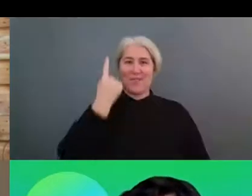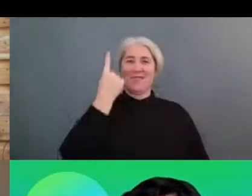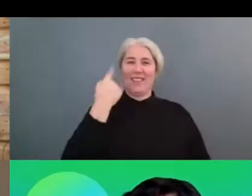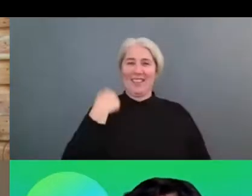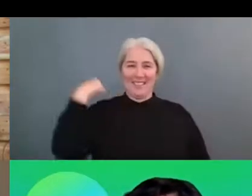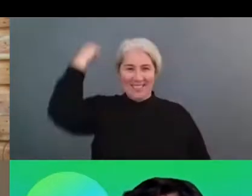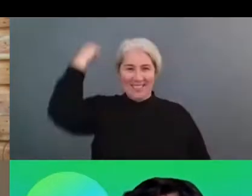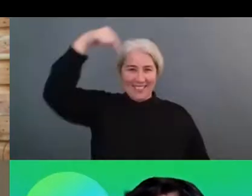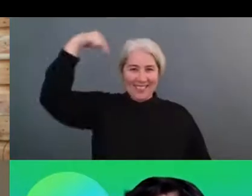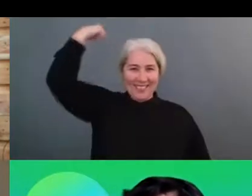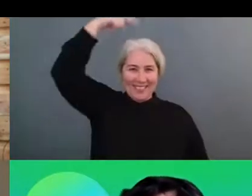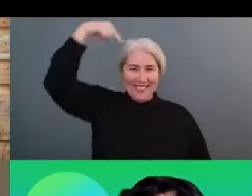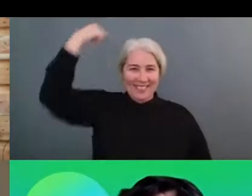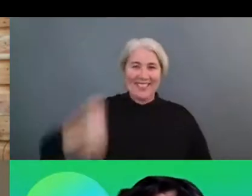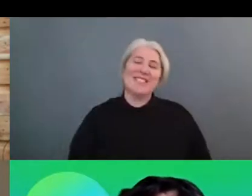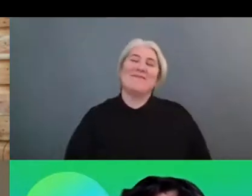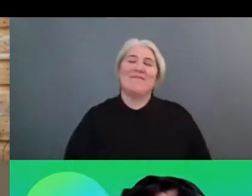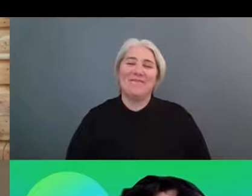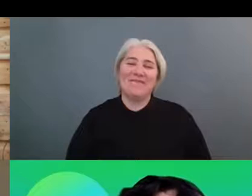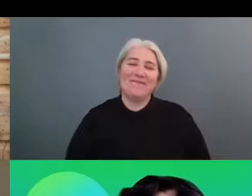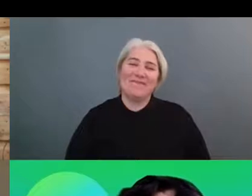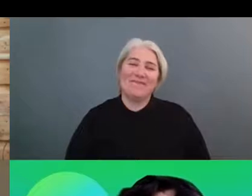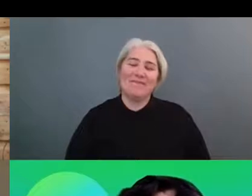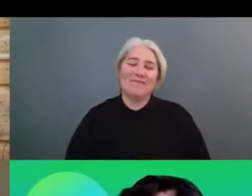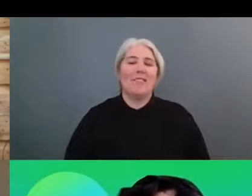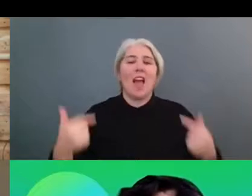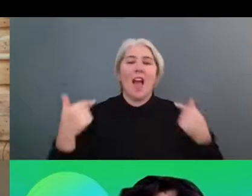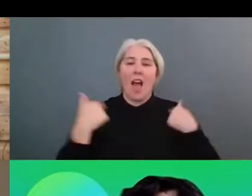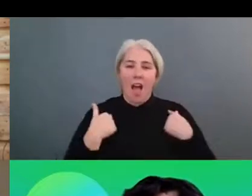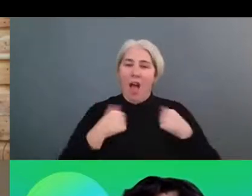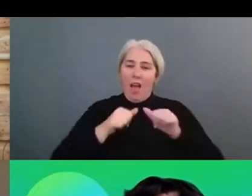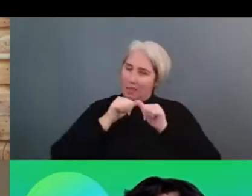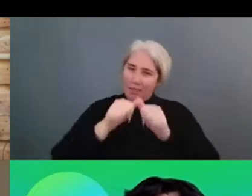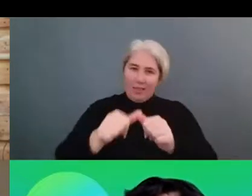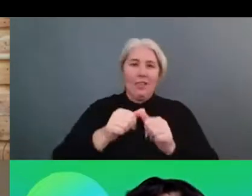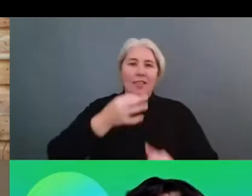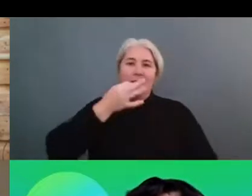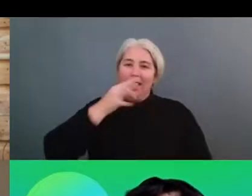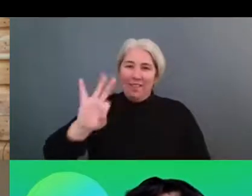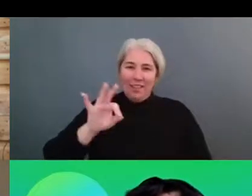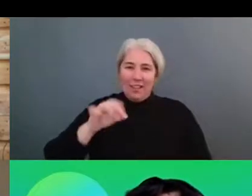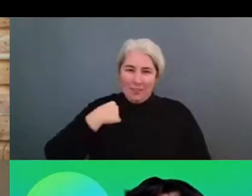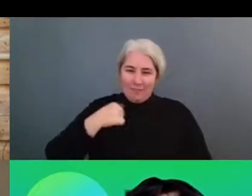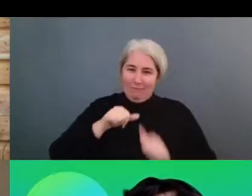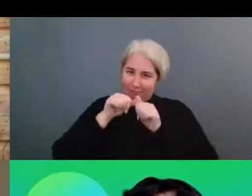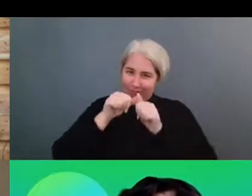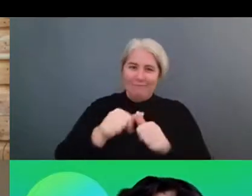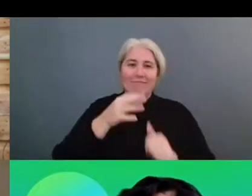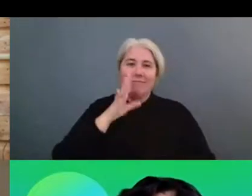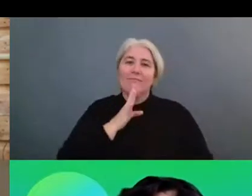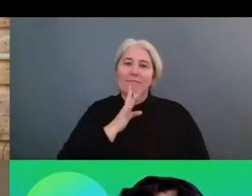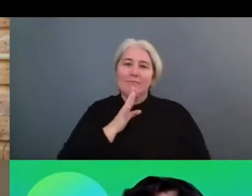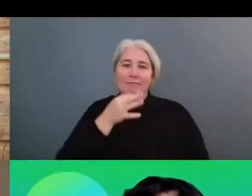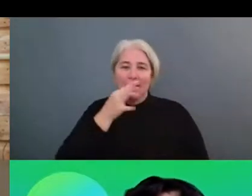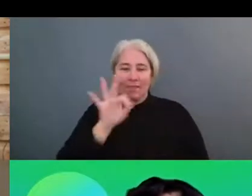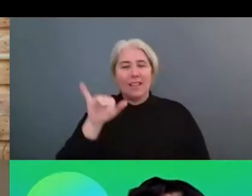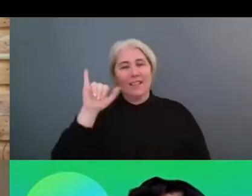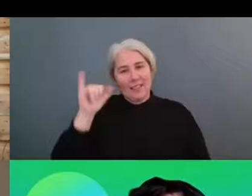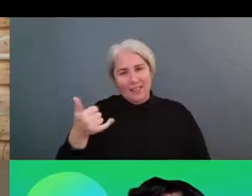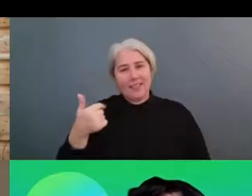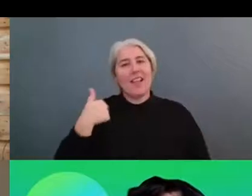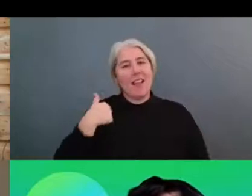2024 en tant que manager impact climat environnement. Donc, mon job est